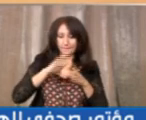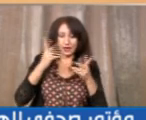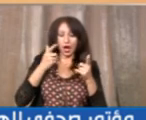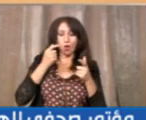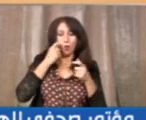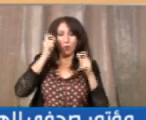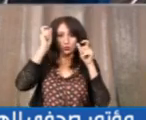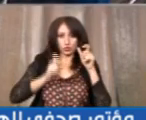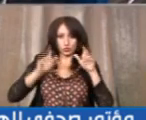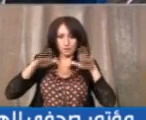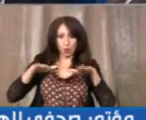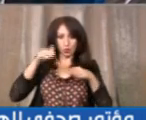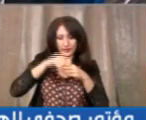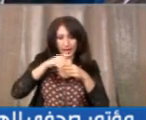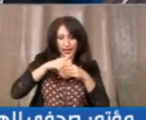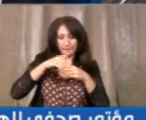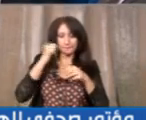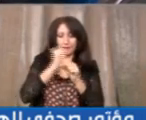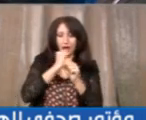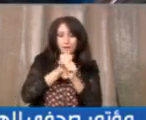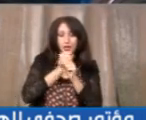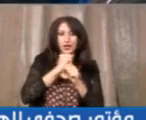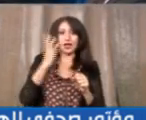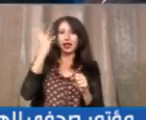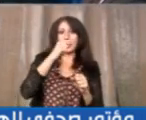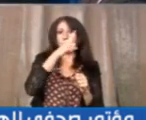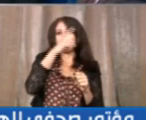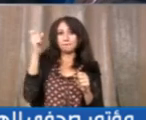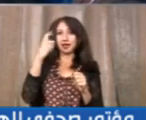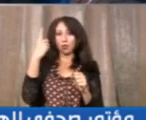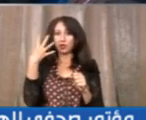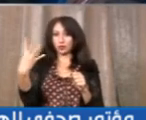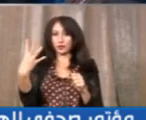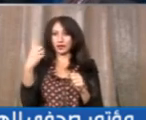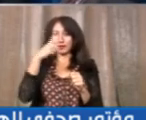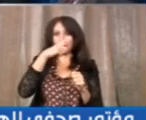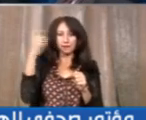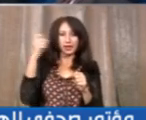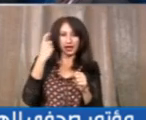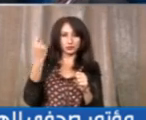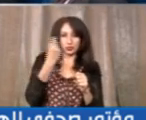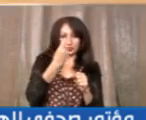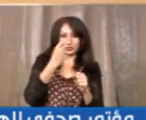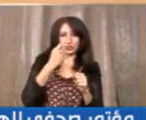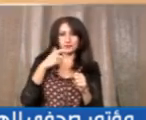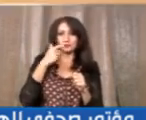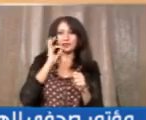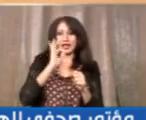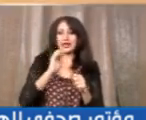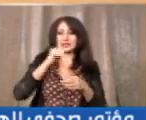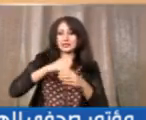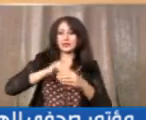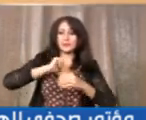وجود اي نوع من انواع الانتخابات بيتم بيتم تفعيل 141 و 51 51 وذلك لتاثير وصول